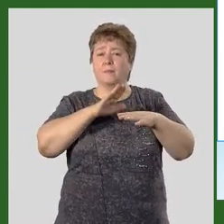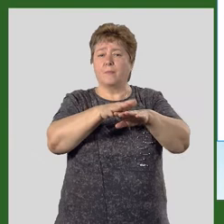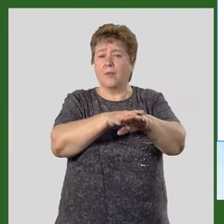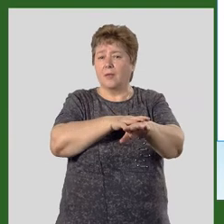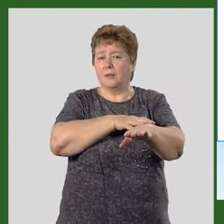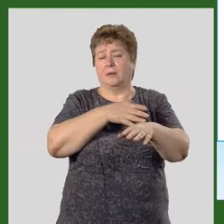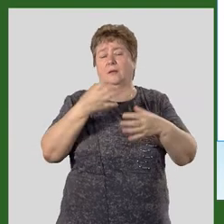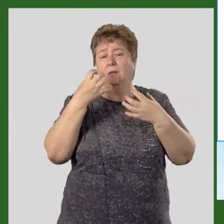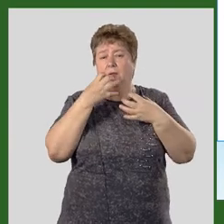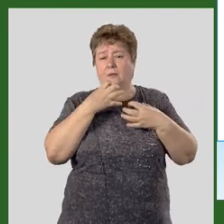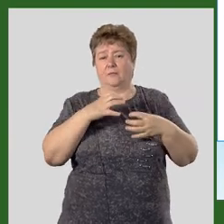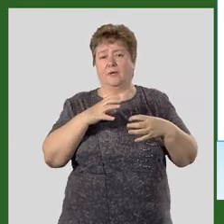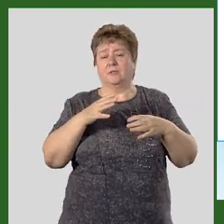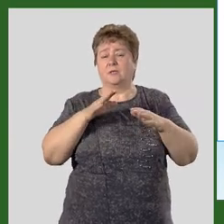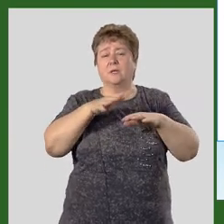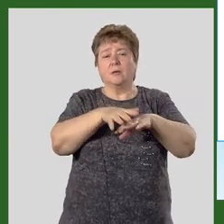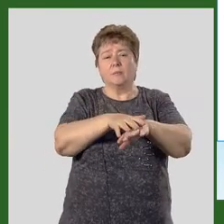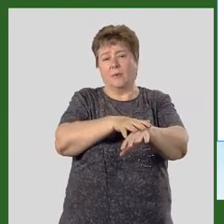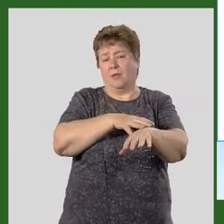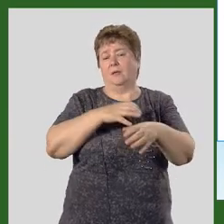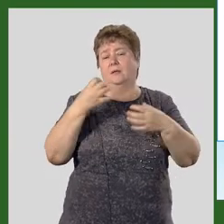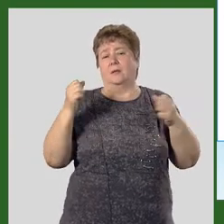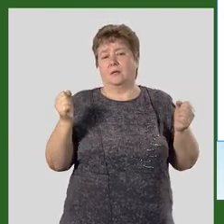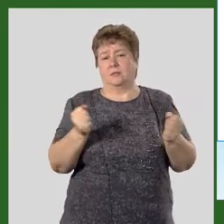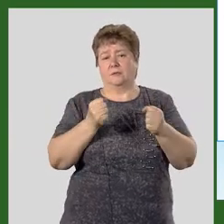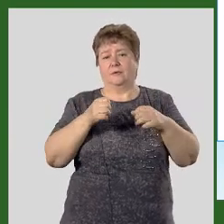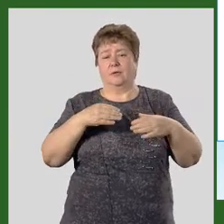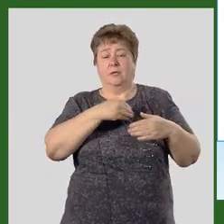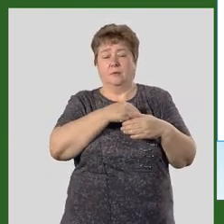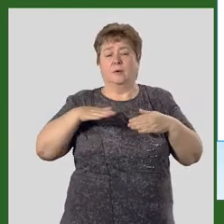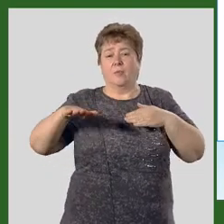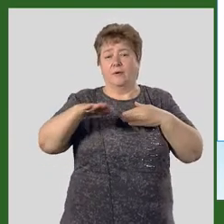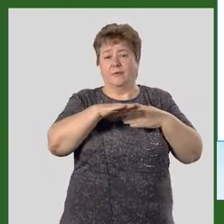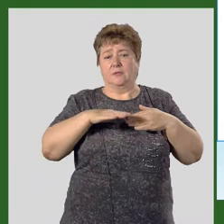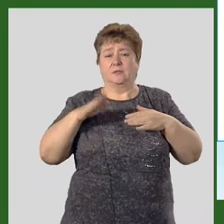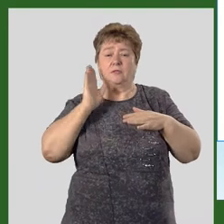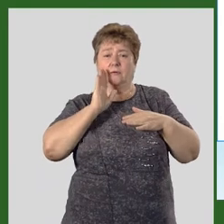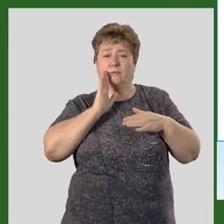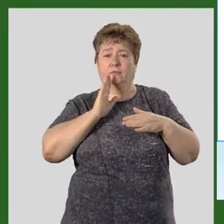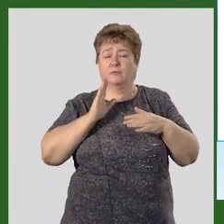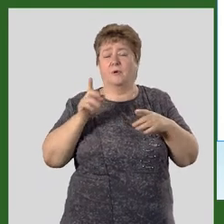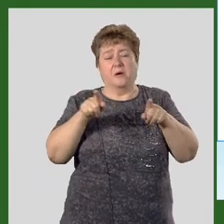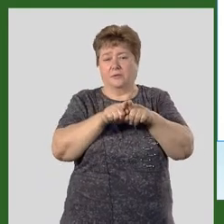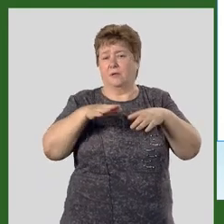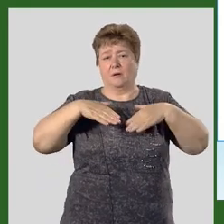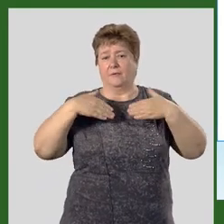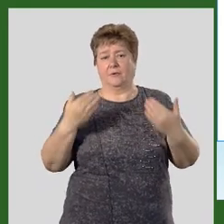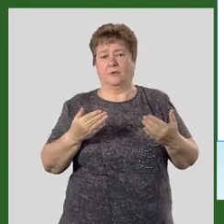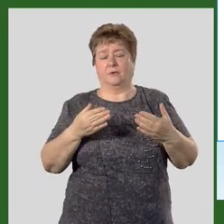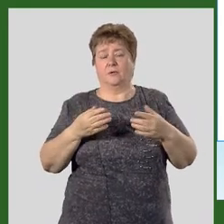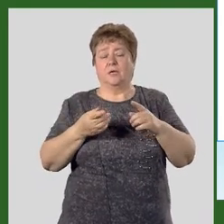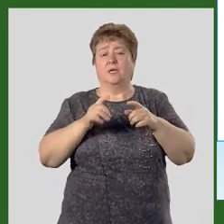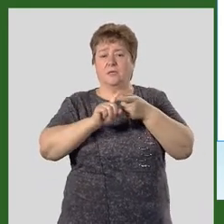нагревается и медленно остывает. Температура поверхностных вод не одинакова